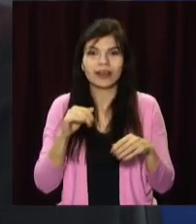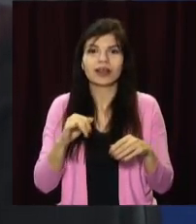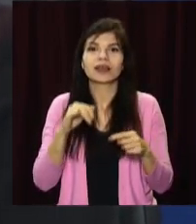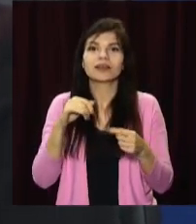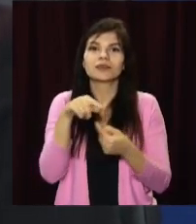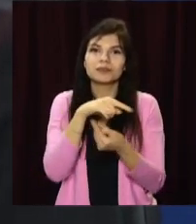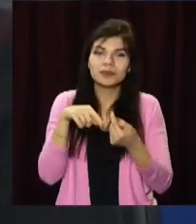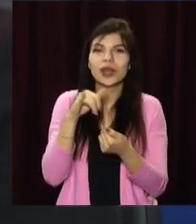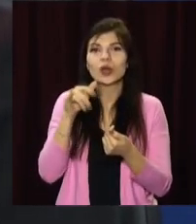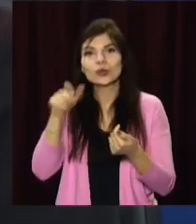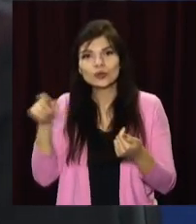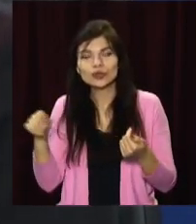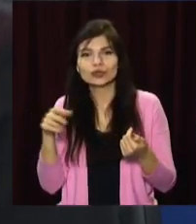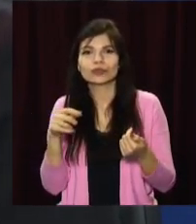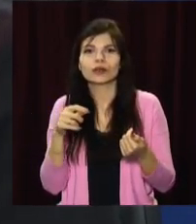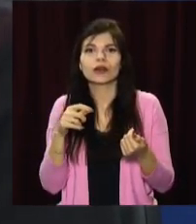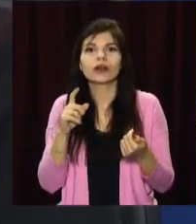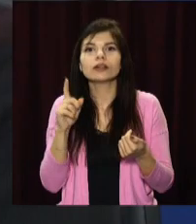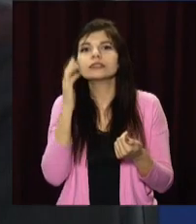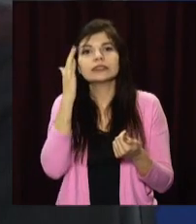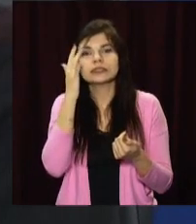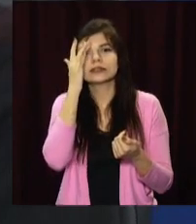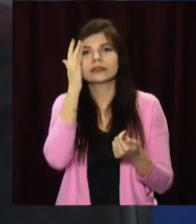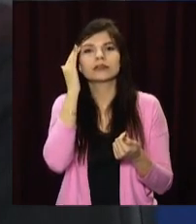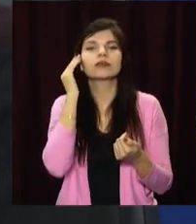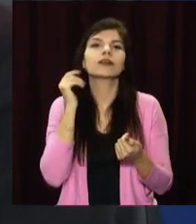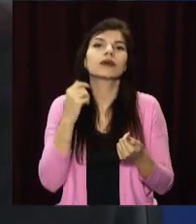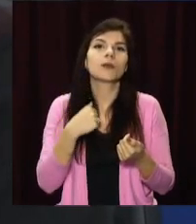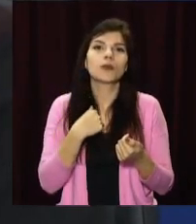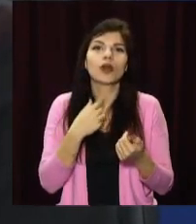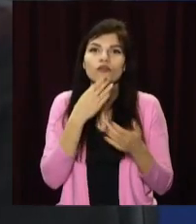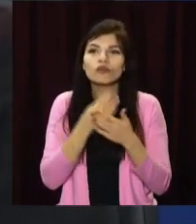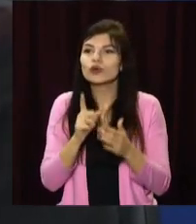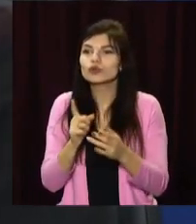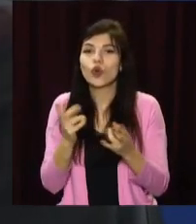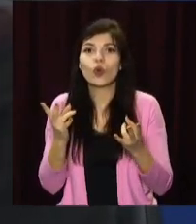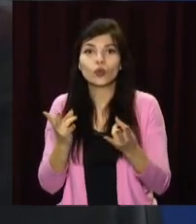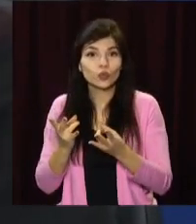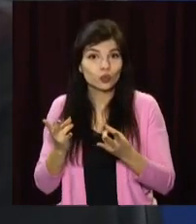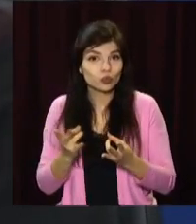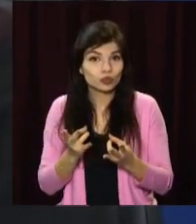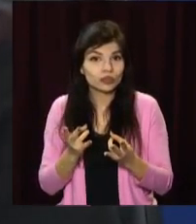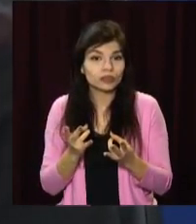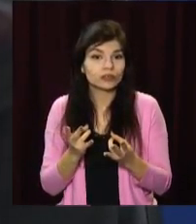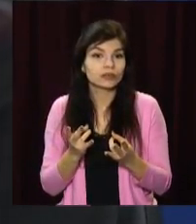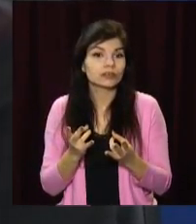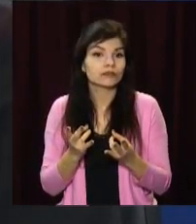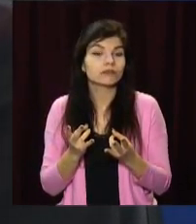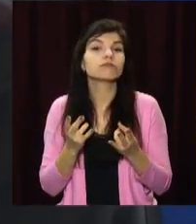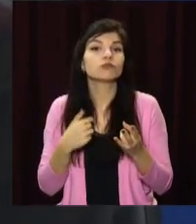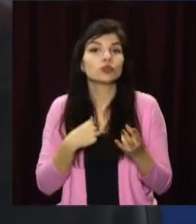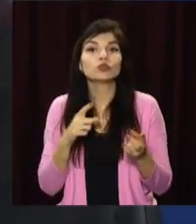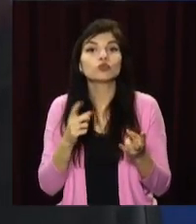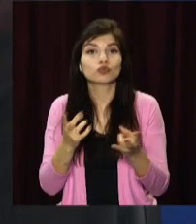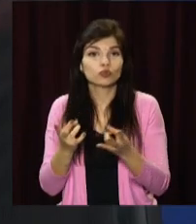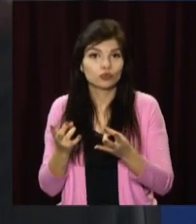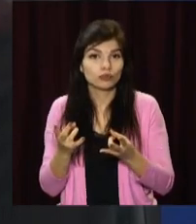і департаментів міської ради, і підприємств, і громадян у тому, щоб ми, задовольняючи наші